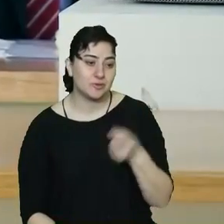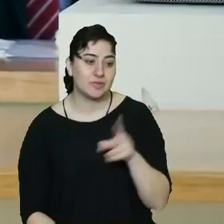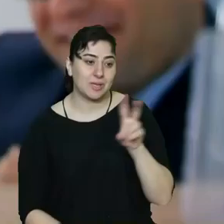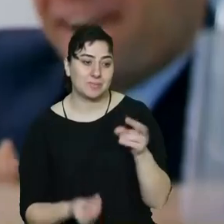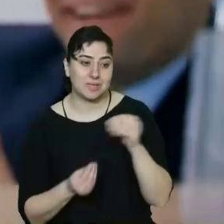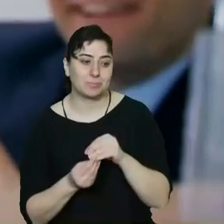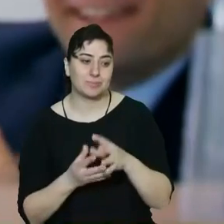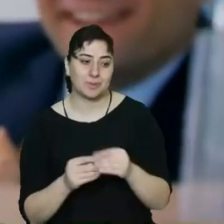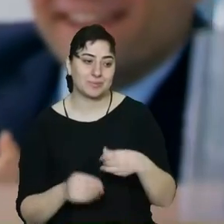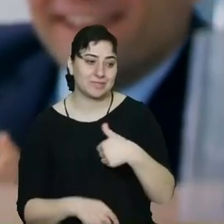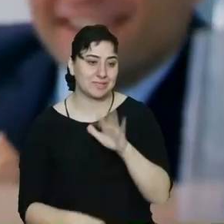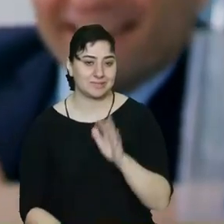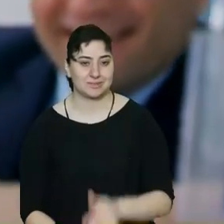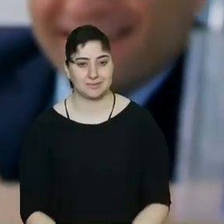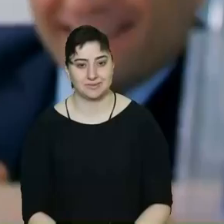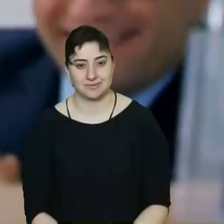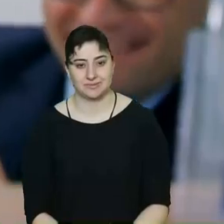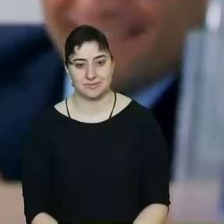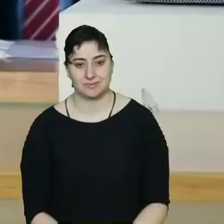zam. Gitti.